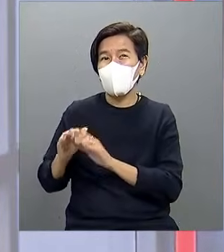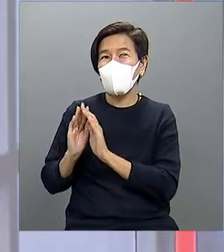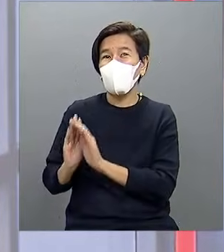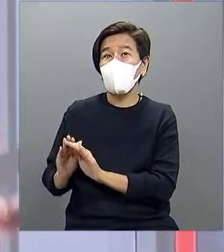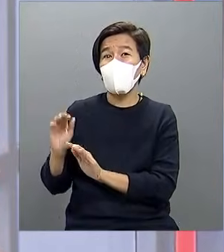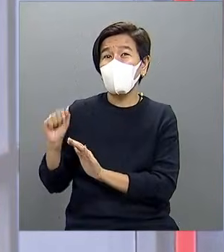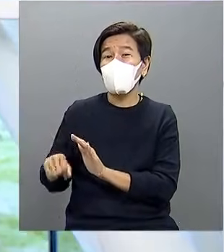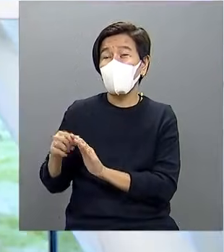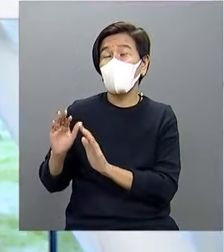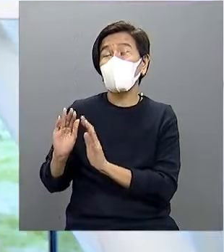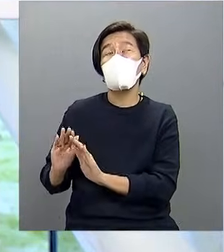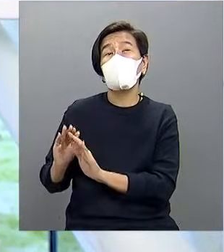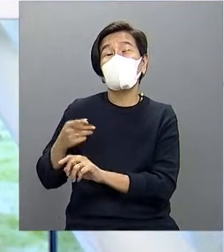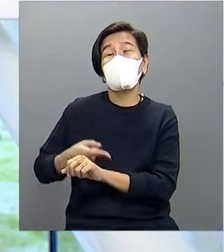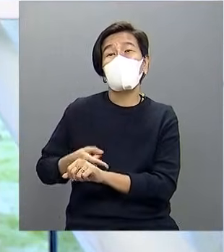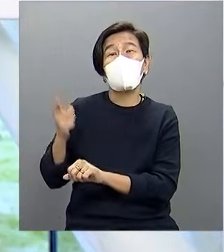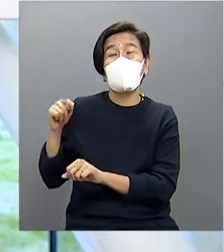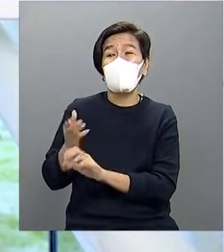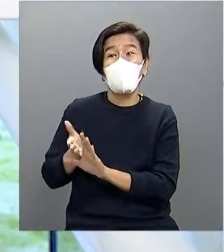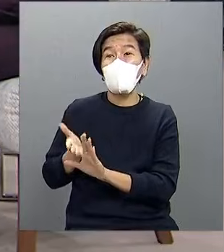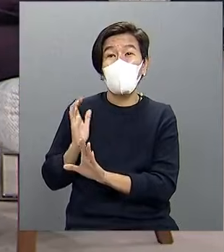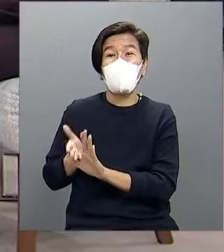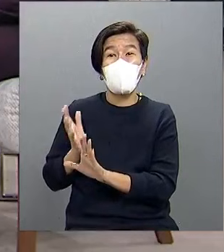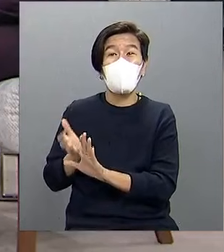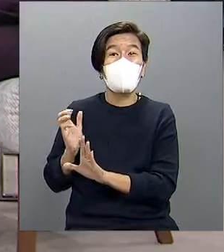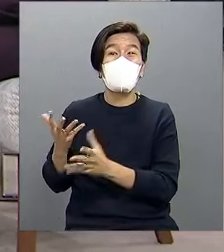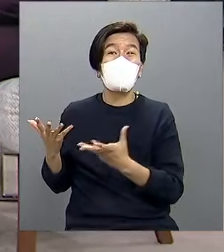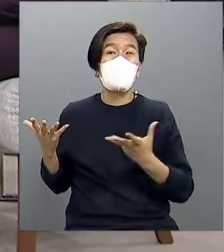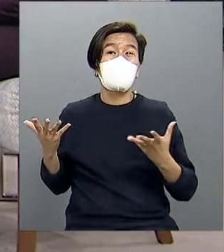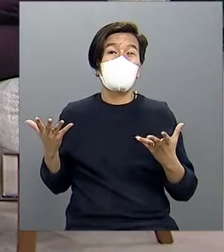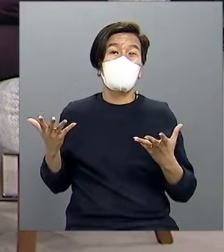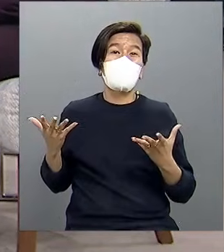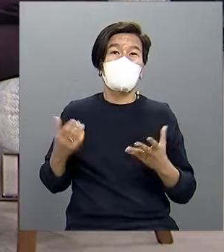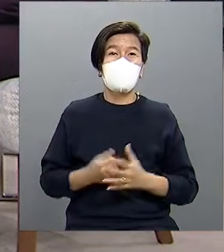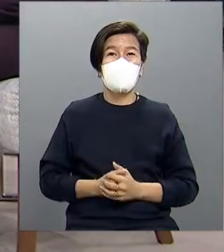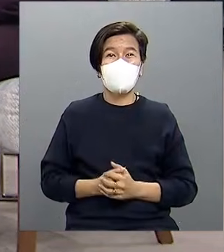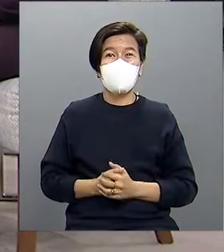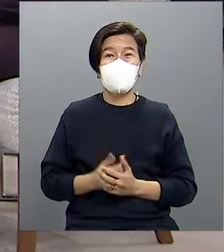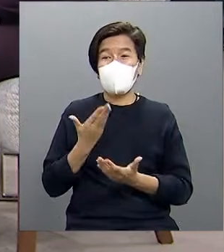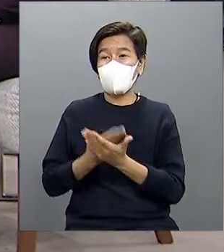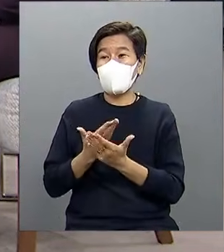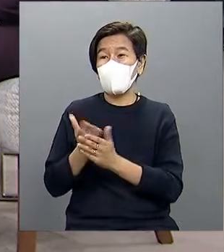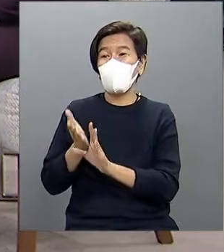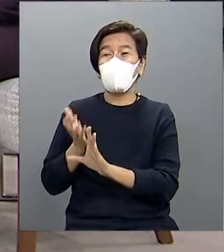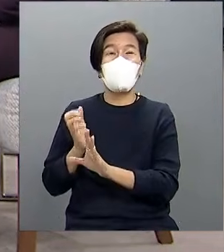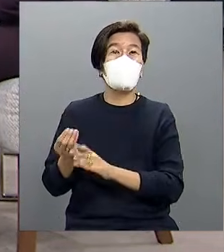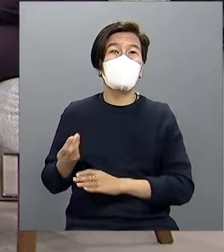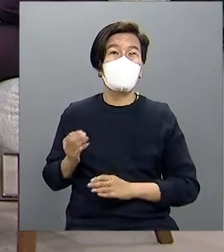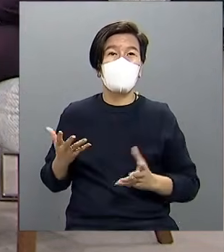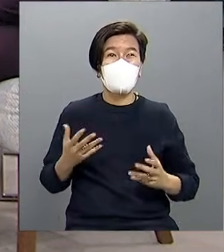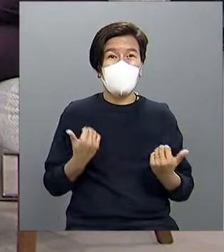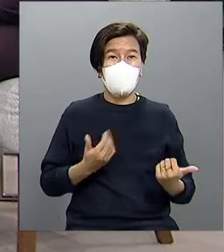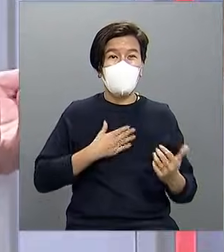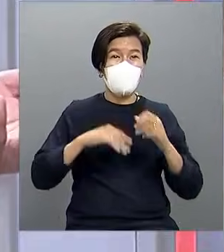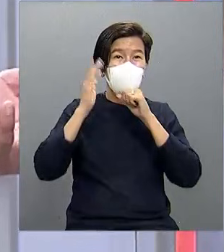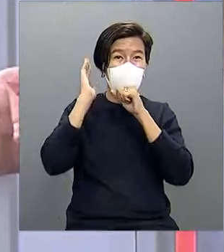าวเลยใช่ไหม เย็นจนหนาวจนแข็งเป็นเป็นเงินไม่ใช่เงินเย็นญี่ปุ่นนะ ไม่รู้ว่าจะเอาไปใช้กับอะไรดี อย่างผมเนี่ยเป็นพิธีกรเงินร้อนอย่